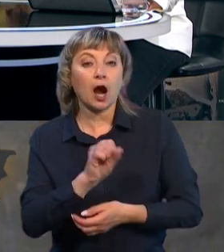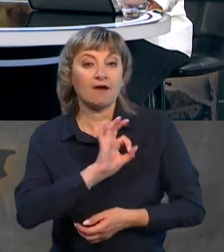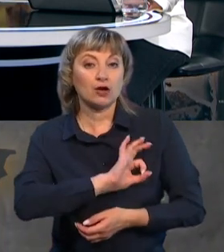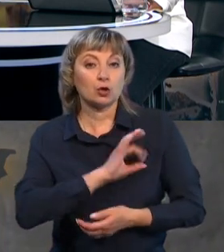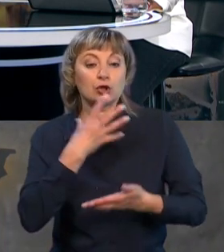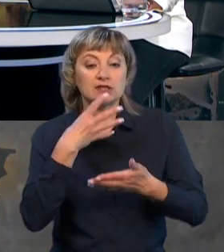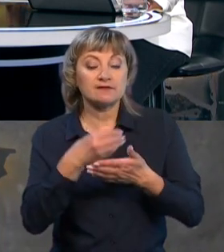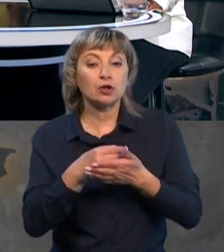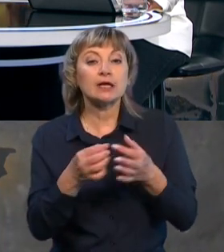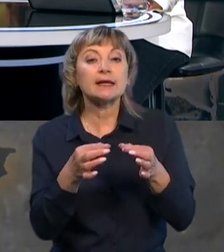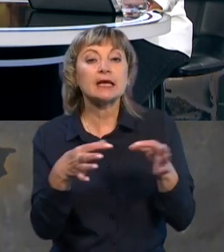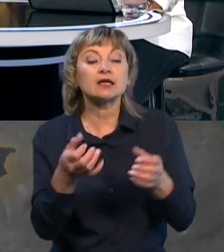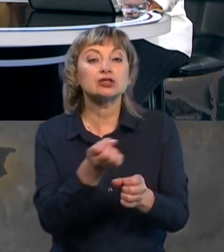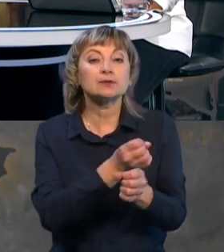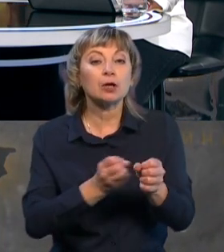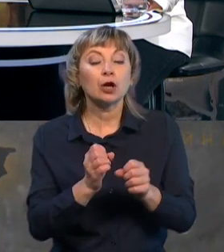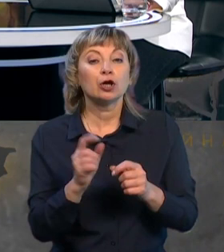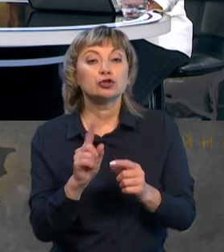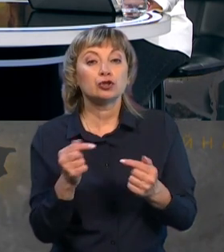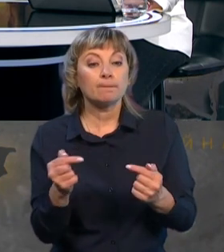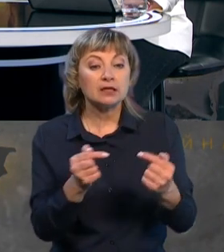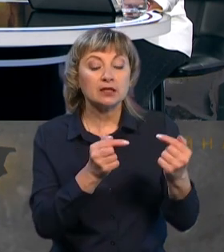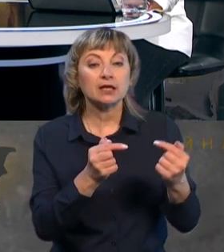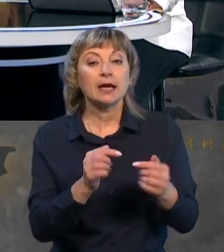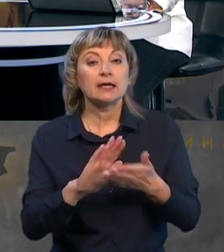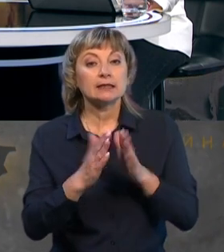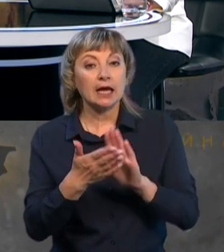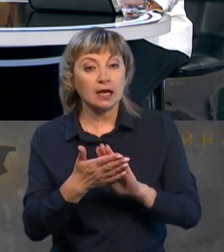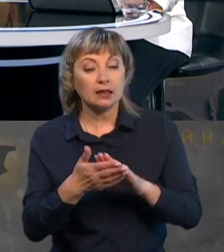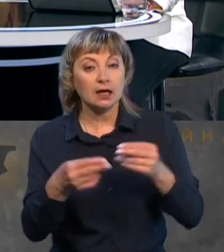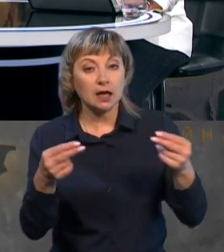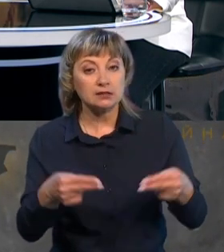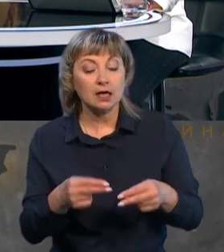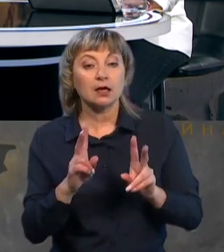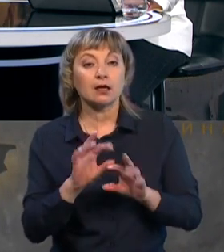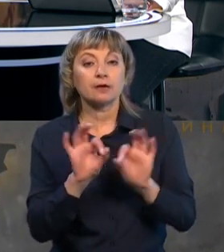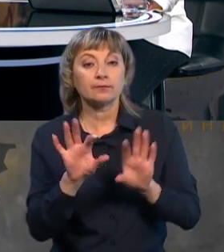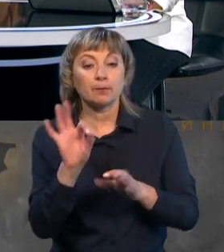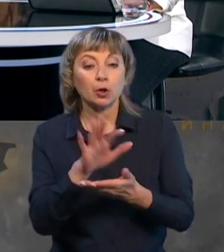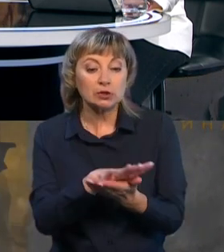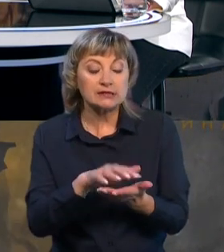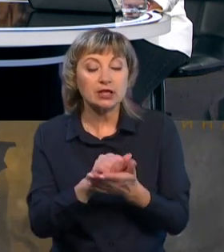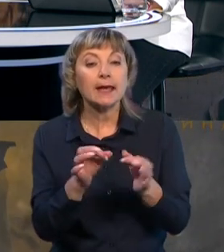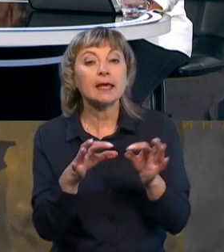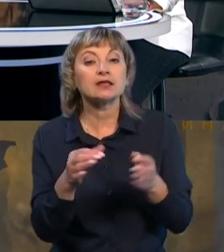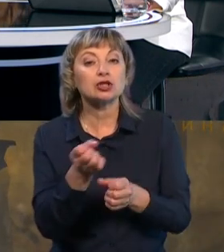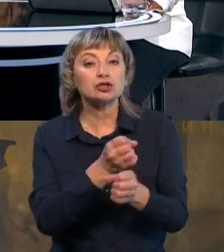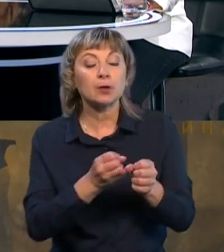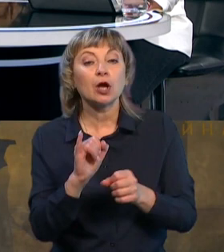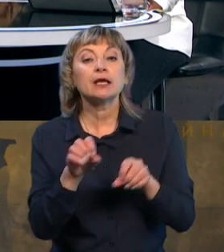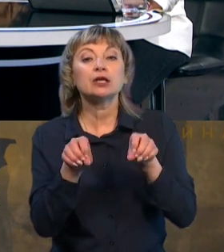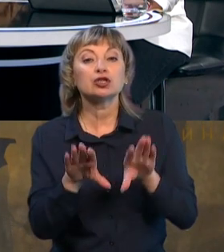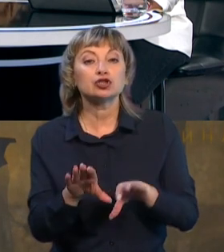у своїй ядерній зброї що протиріччяло і декларації яка говорила про знищення ядерної зброї і рішенням